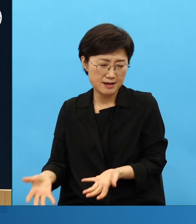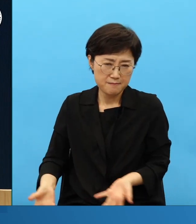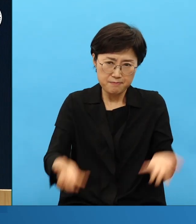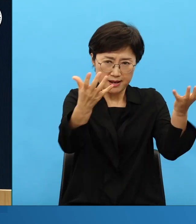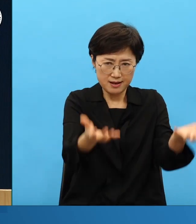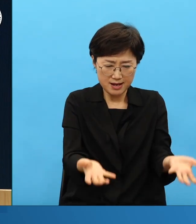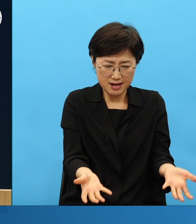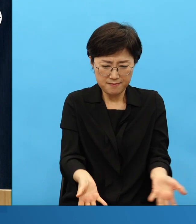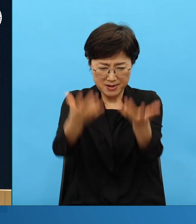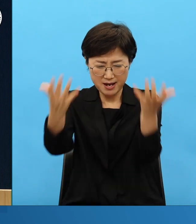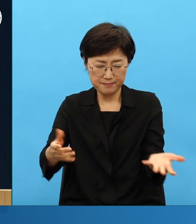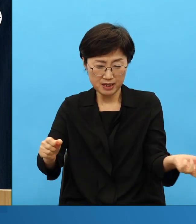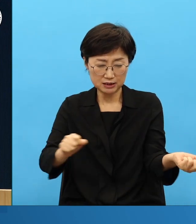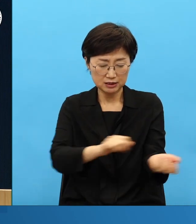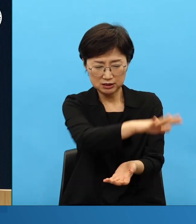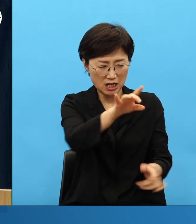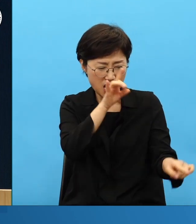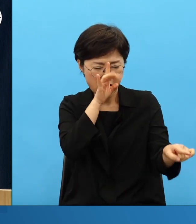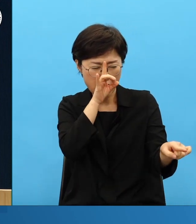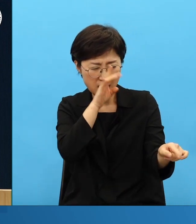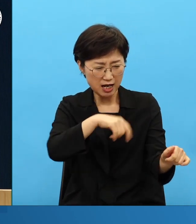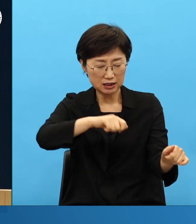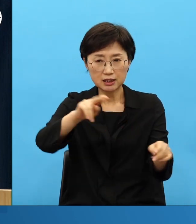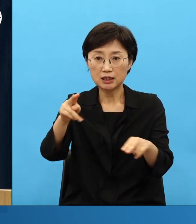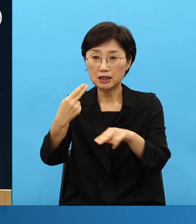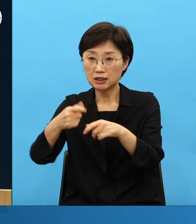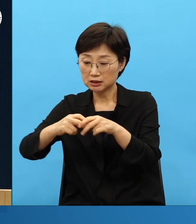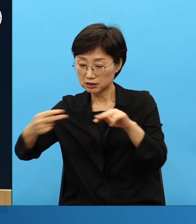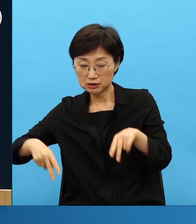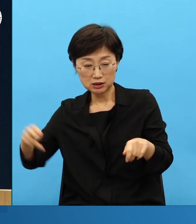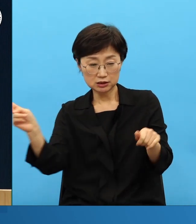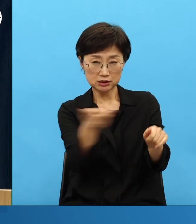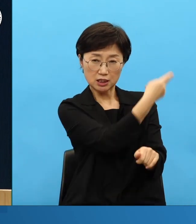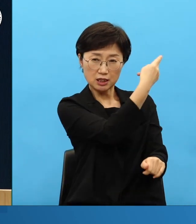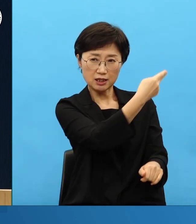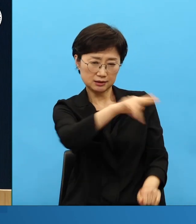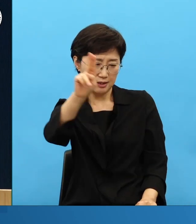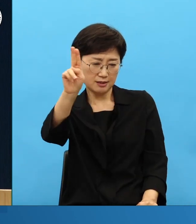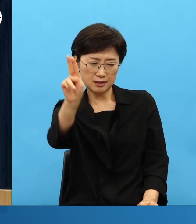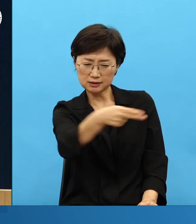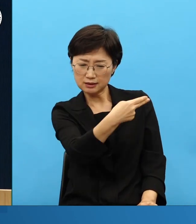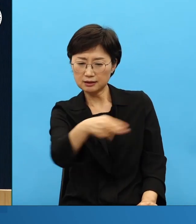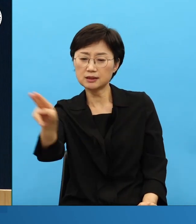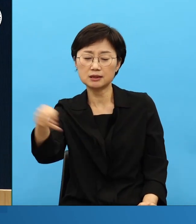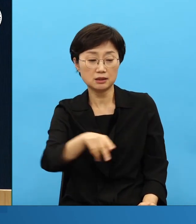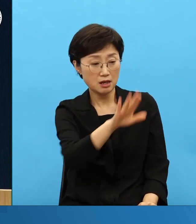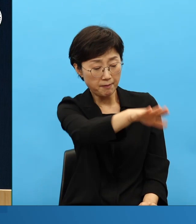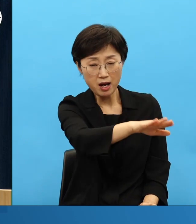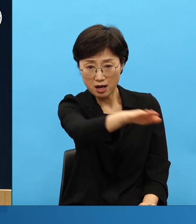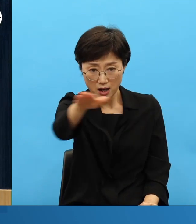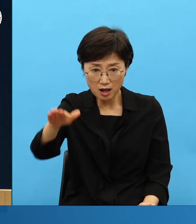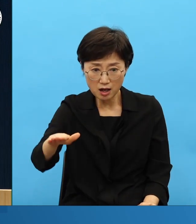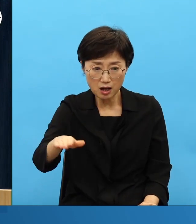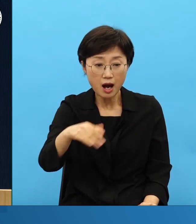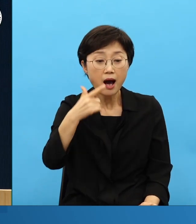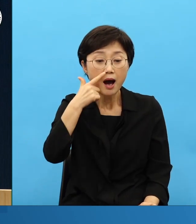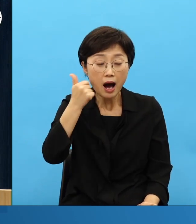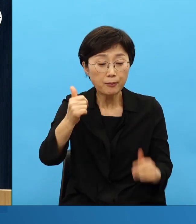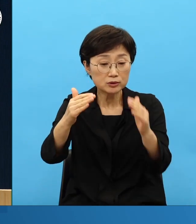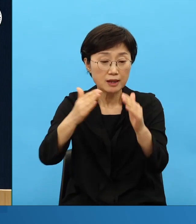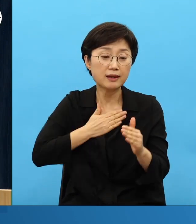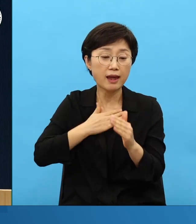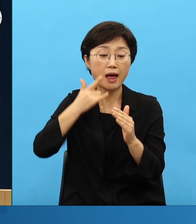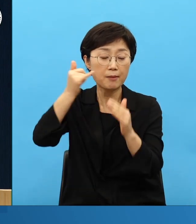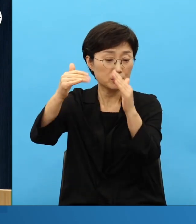아버지 집에 만민이 기도하는 집인데 왜 이래 강도의 굴로 만들고 장사꾼의 소굴로 만들었냐 하고 짐승하고